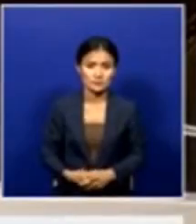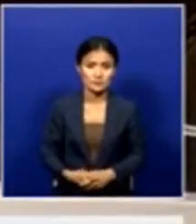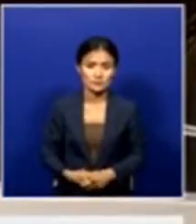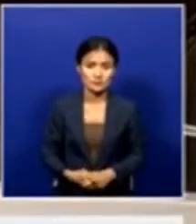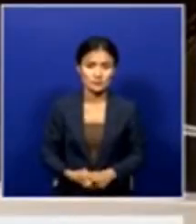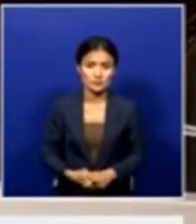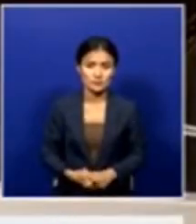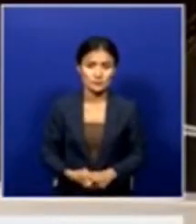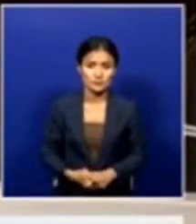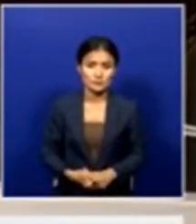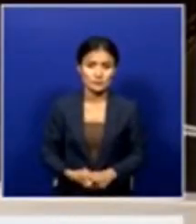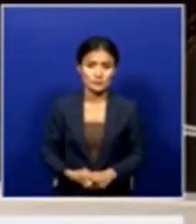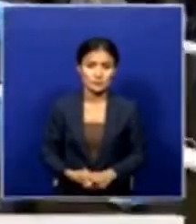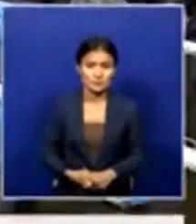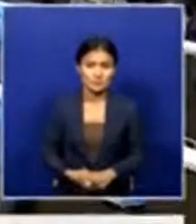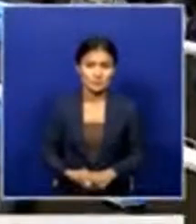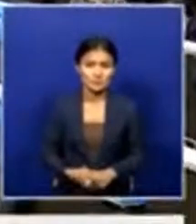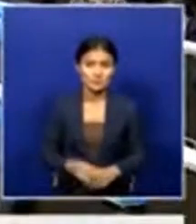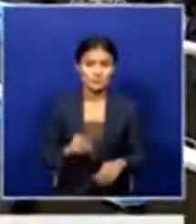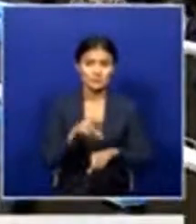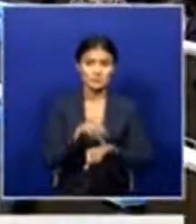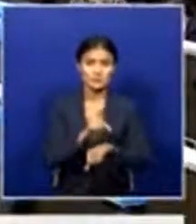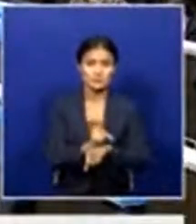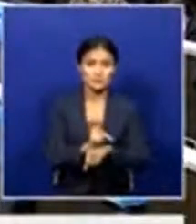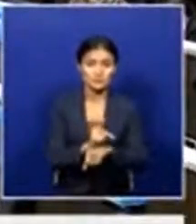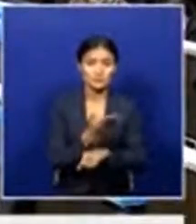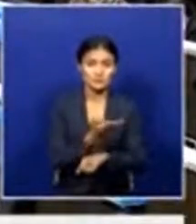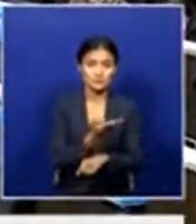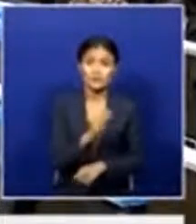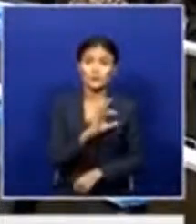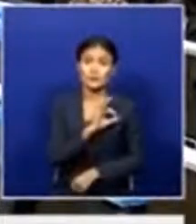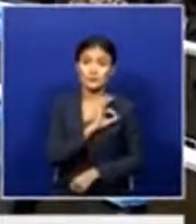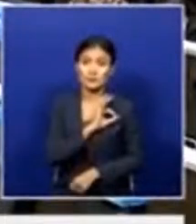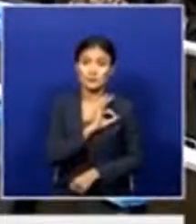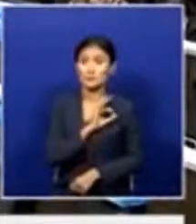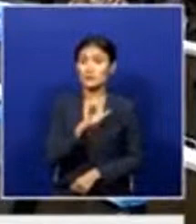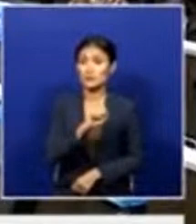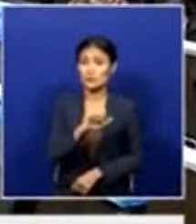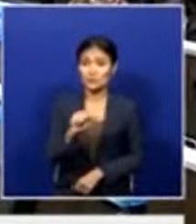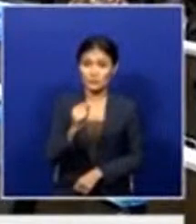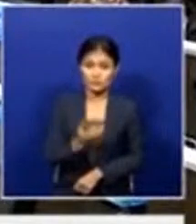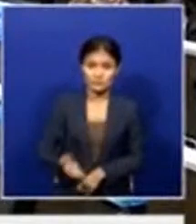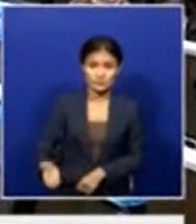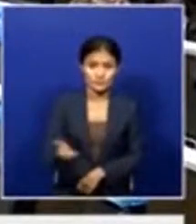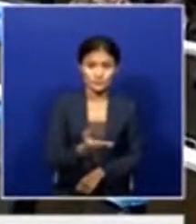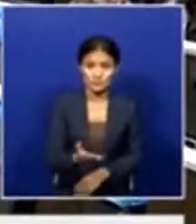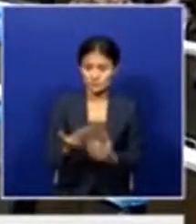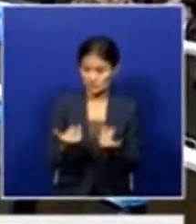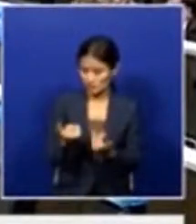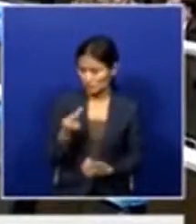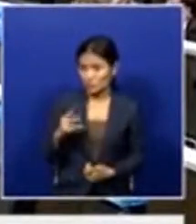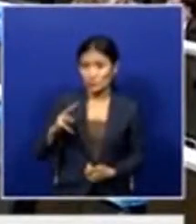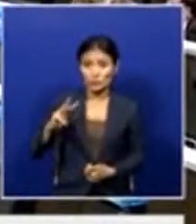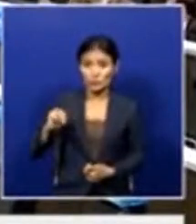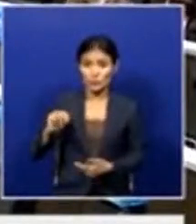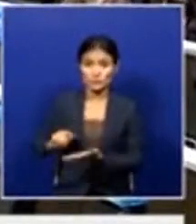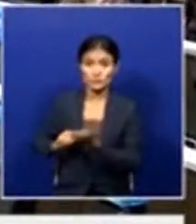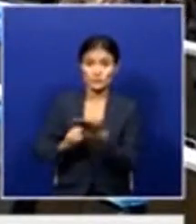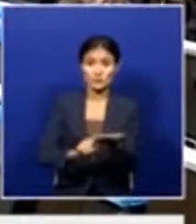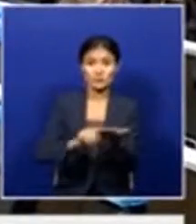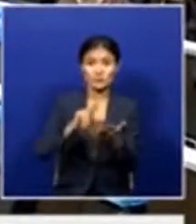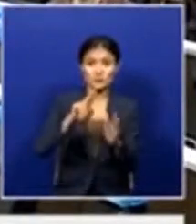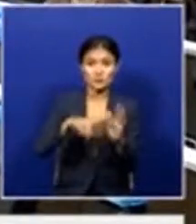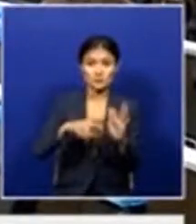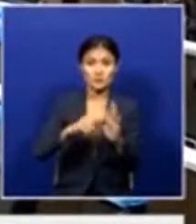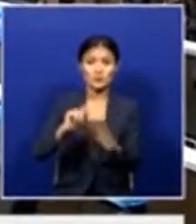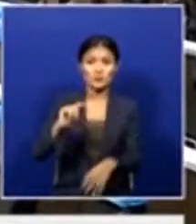กราบเรียนท่านประธานสภาผู้แทนราษฎรที่เคารพท่านสมาชิกผู้ทรงเกียรตินะครับคณะรัฐมนตรีขอเสนอร่างพระราชบัญญัติโอนงบประมาณร